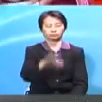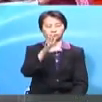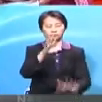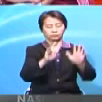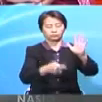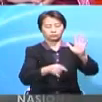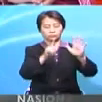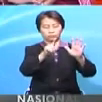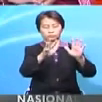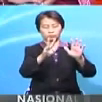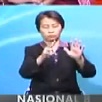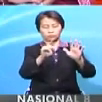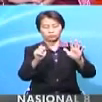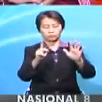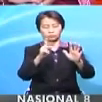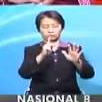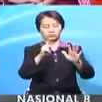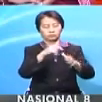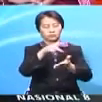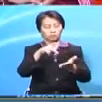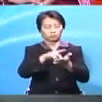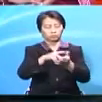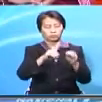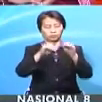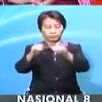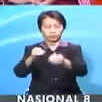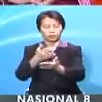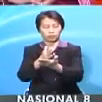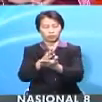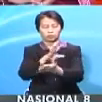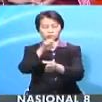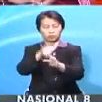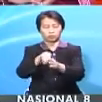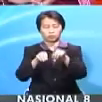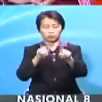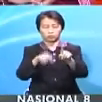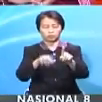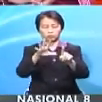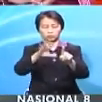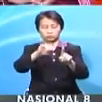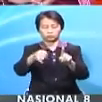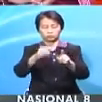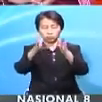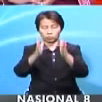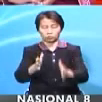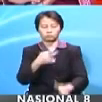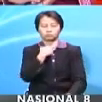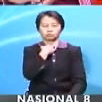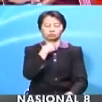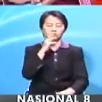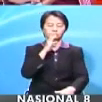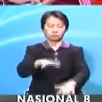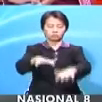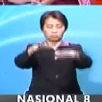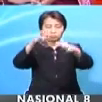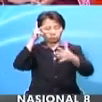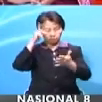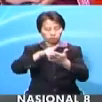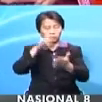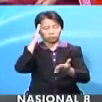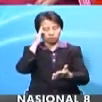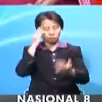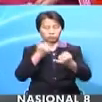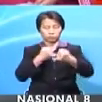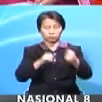5161 pusat pemindahan sementara yang mampu menampung satu perpuluhan 5 juta penduduk terjajah telah dikenal pasti